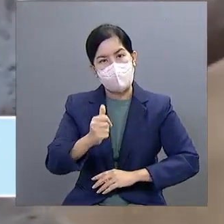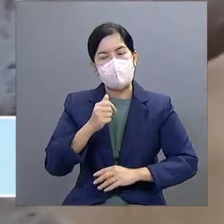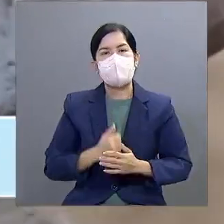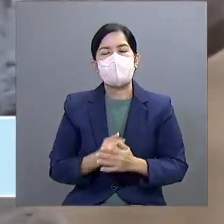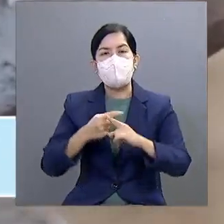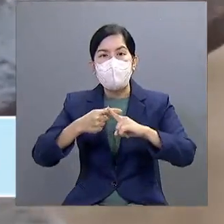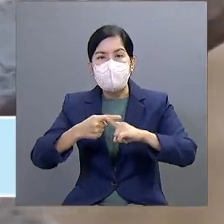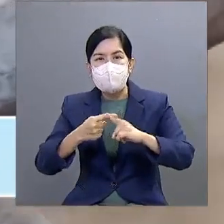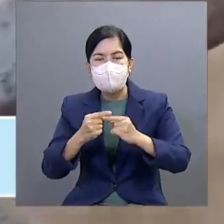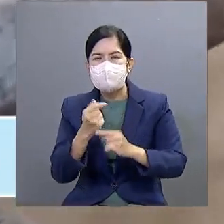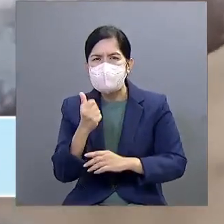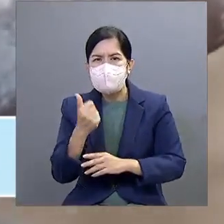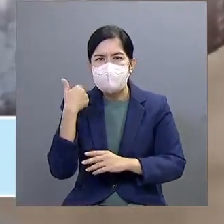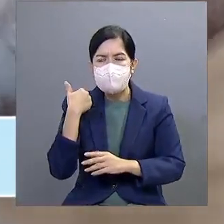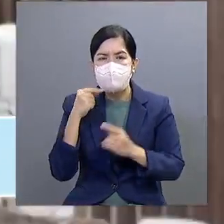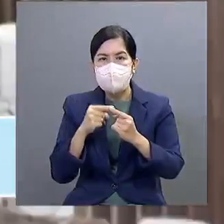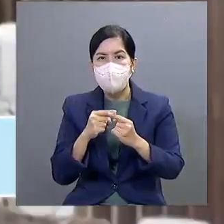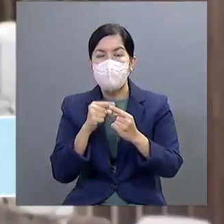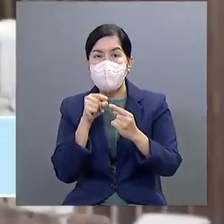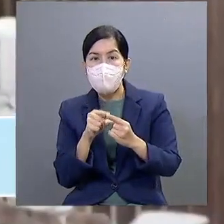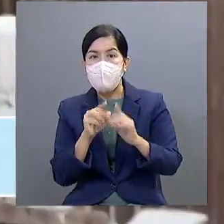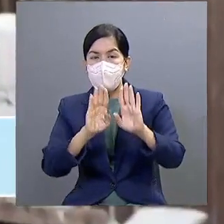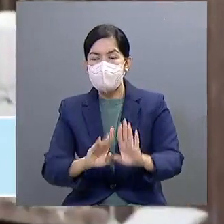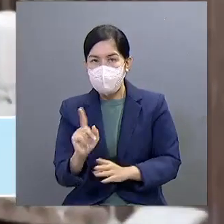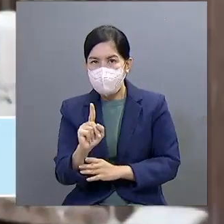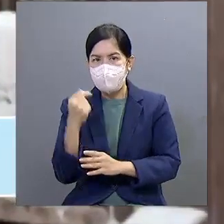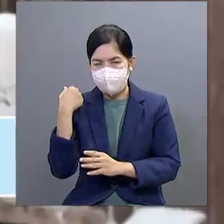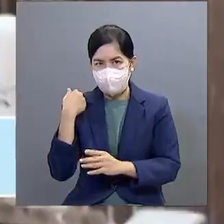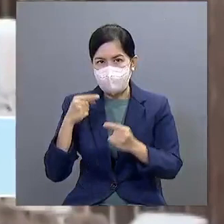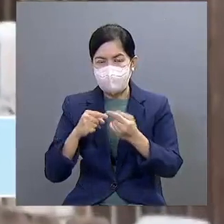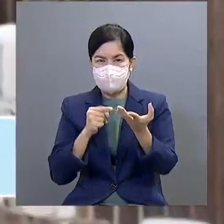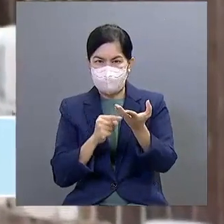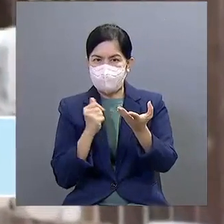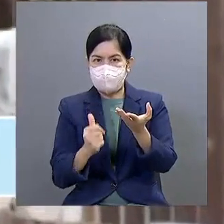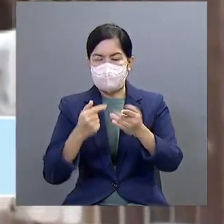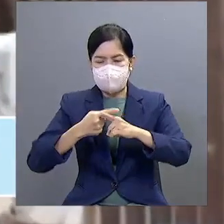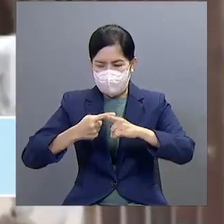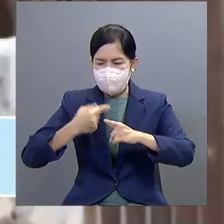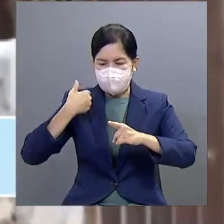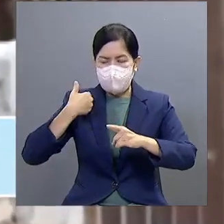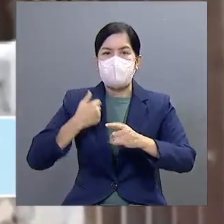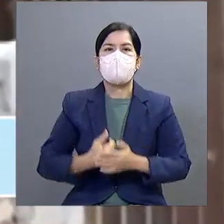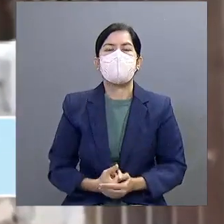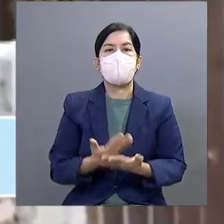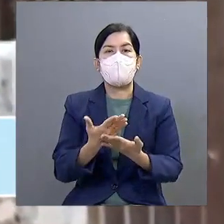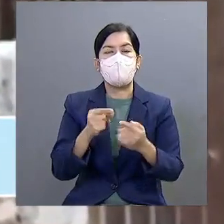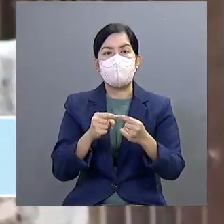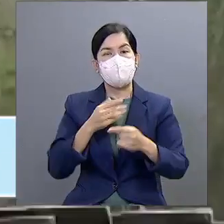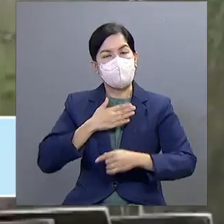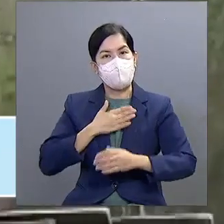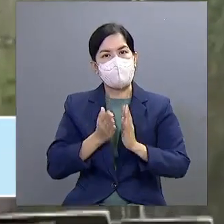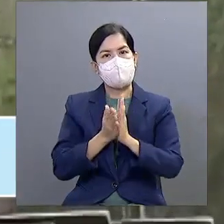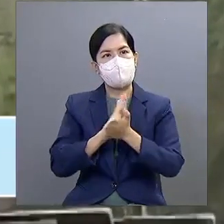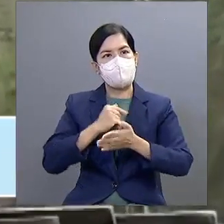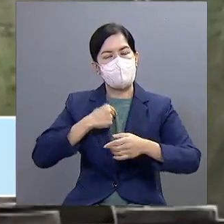าต้องมีคุณสมบัติแกร่งแข็งคมแล้วก็ทนนานด้วยจากนั้นคุณชวนเลยเริ่มฝึกฝนการตีมีดค ่ ะนี่มัน